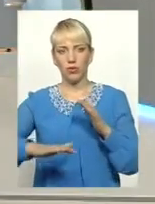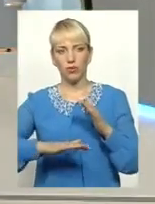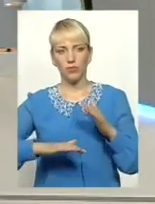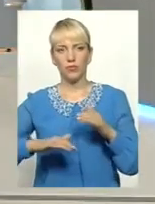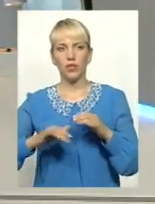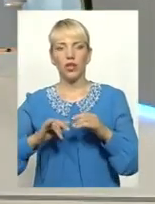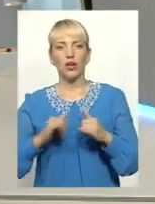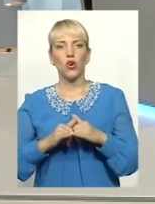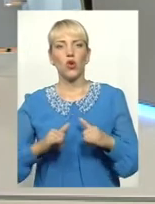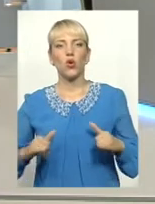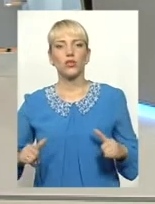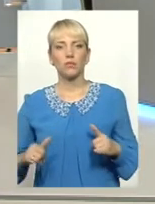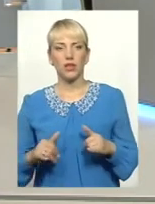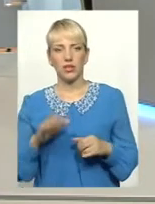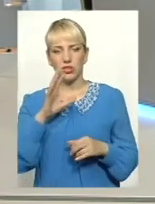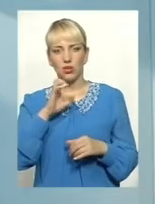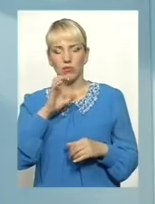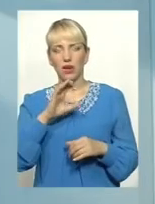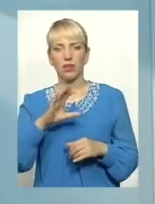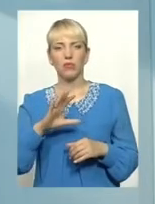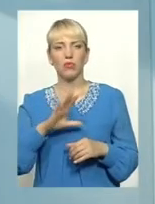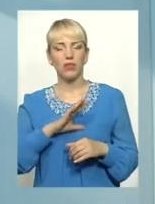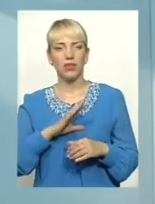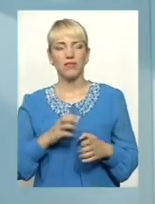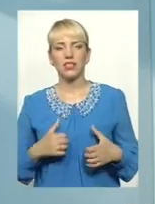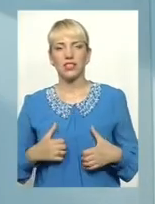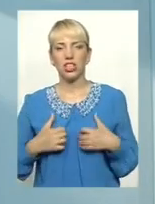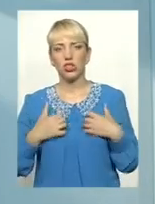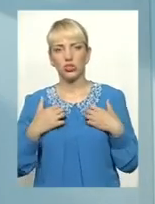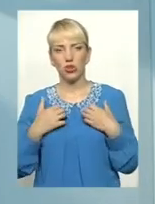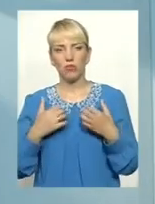розплідник, собаки були в дуже в жахливому стані особистого,